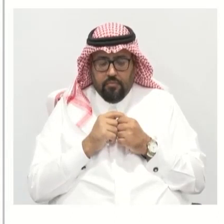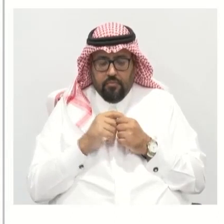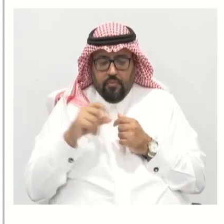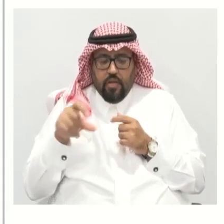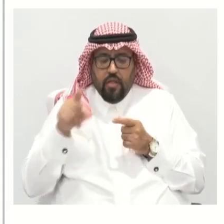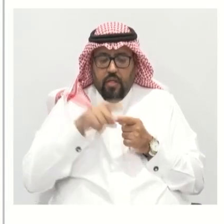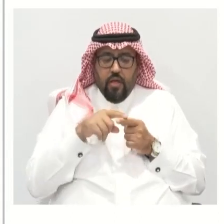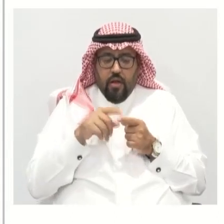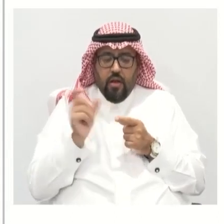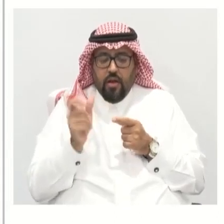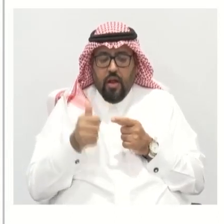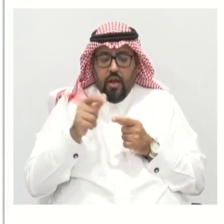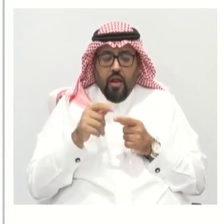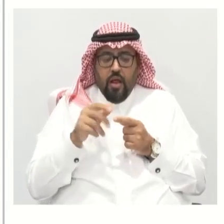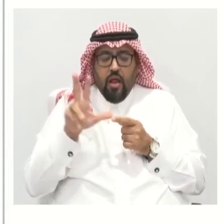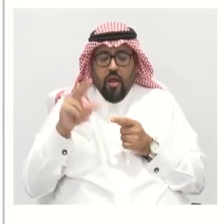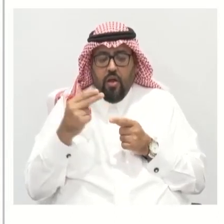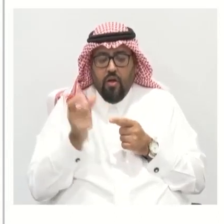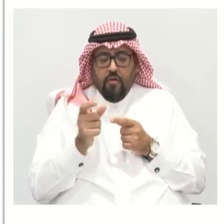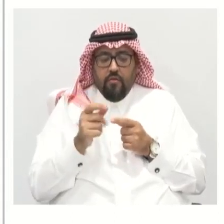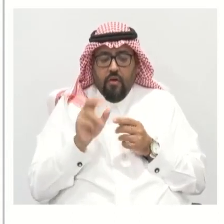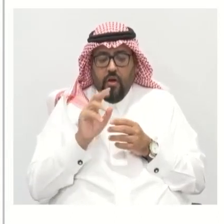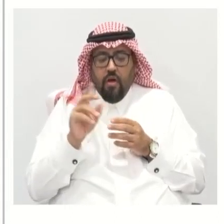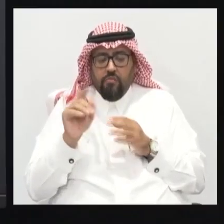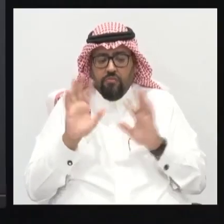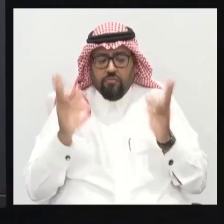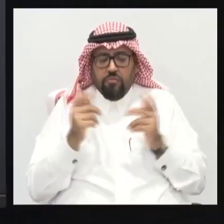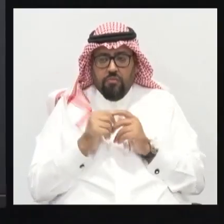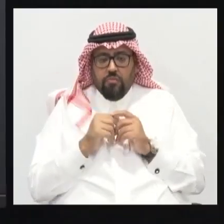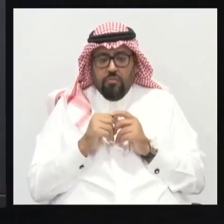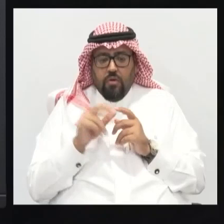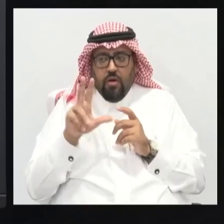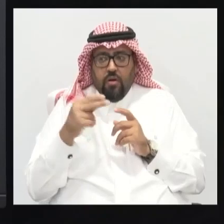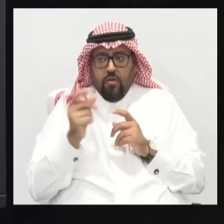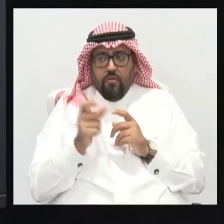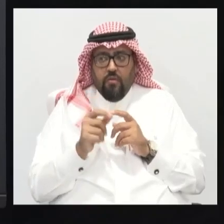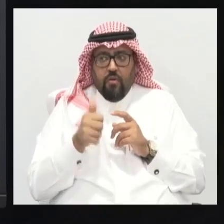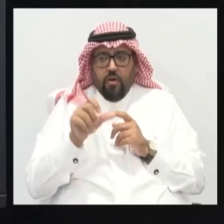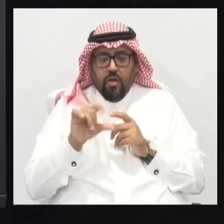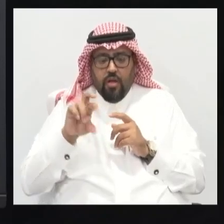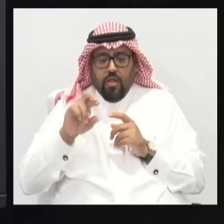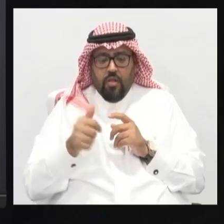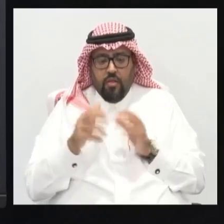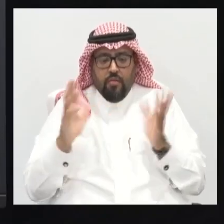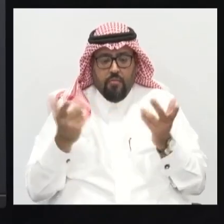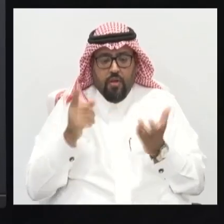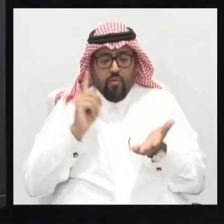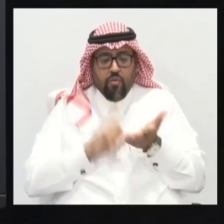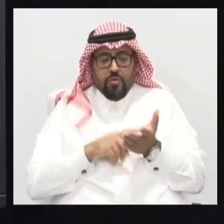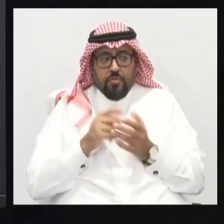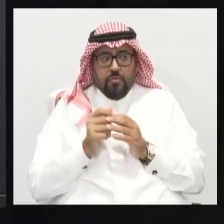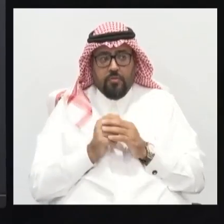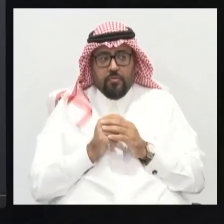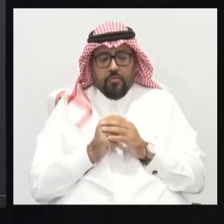اذا نالك العنف او الايذاء لكل من يتعرض العنف او الايذاء ماذا يجب